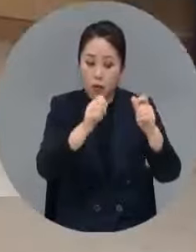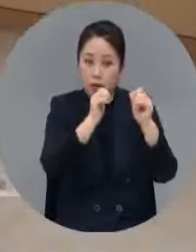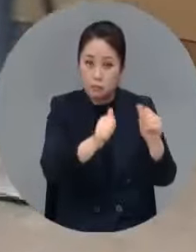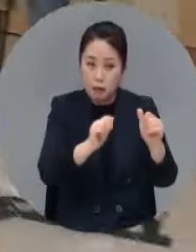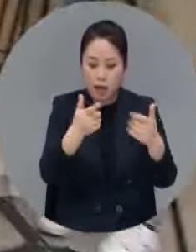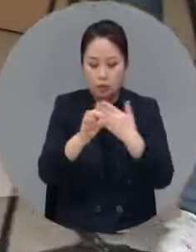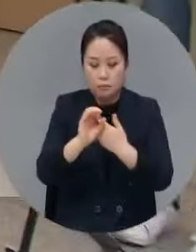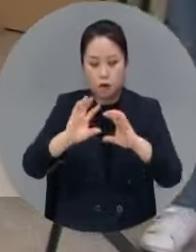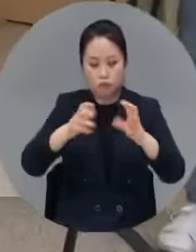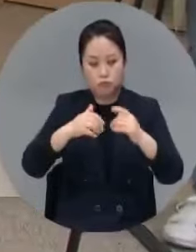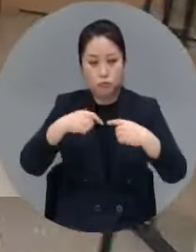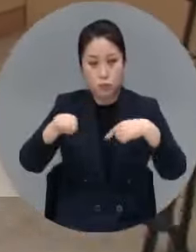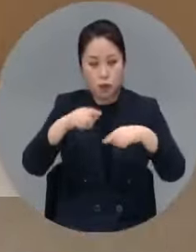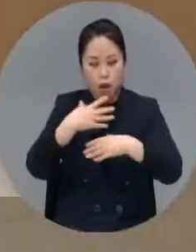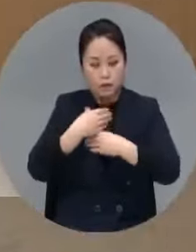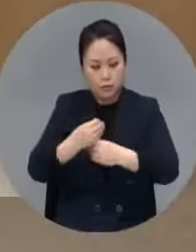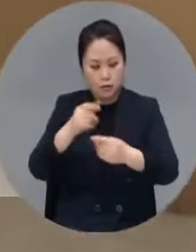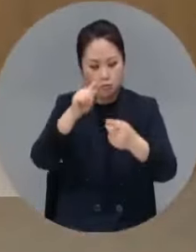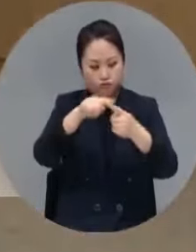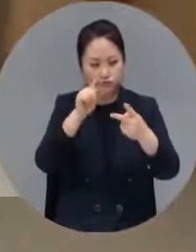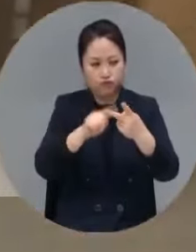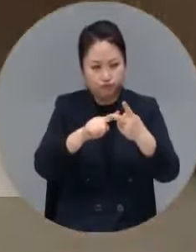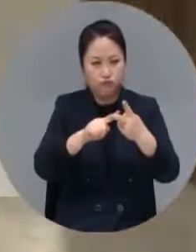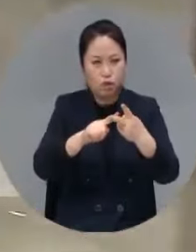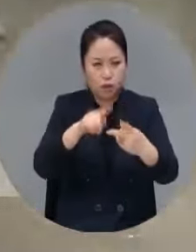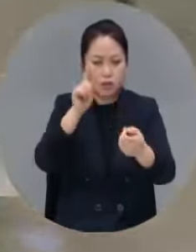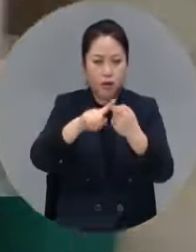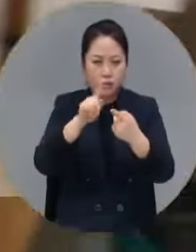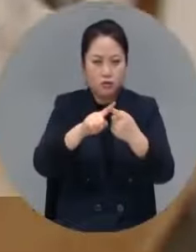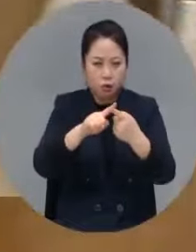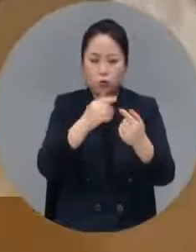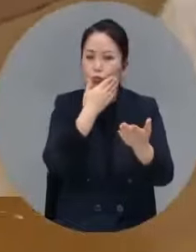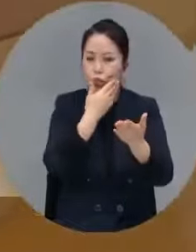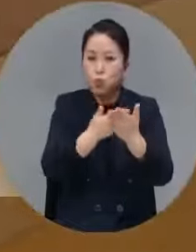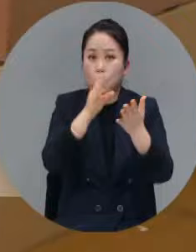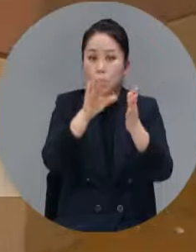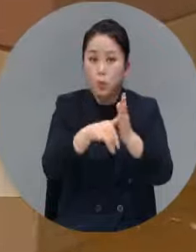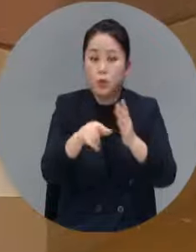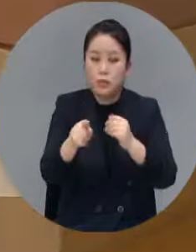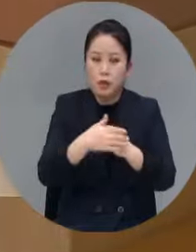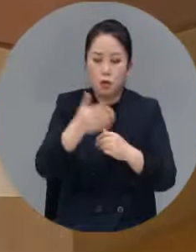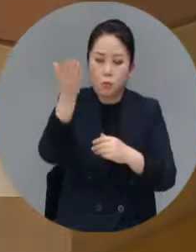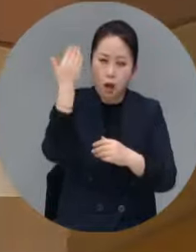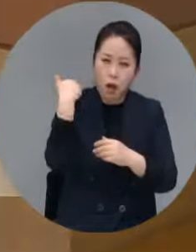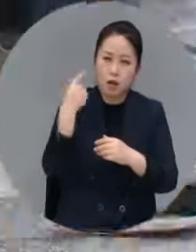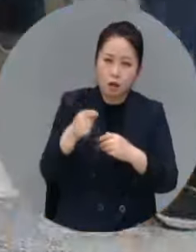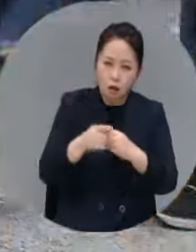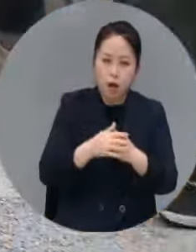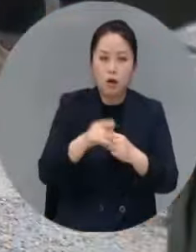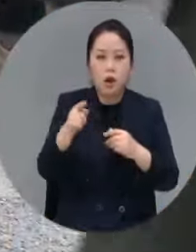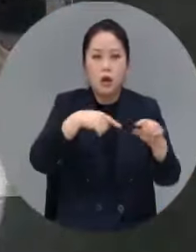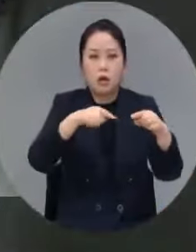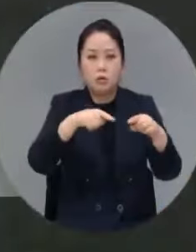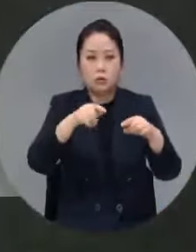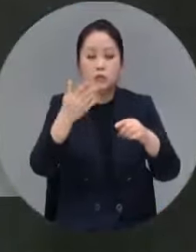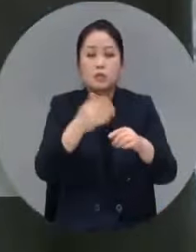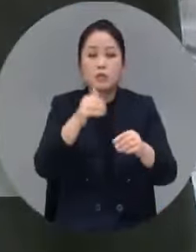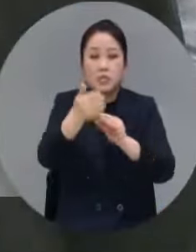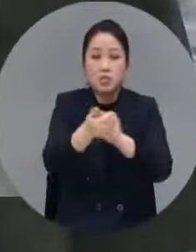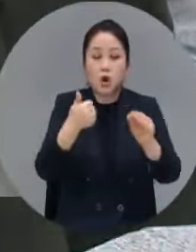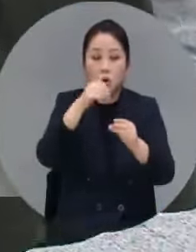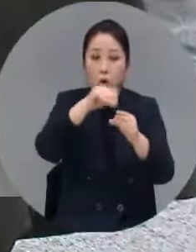수영구도서관 중대한 기로에서 있습니다 과거 정권 초중반에 실시되는 선거가 대체로 정권 안정에